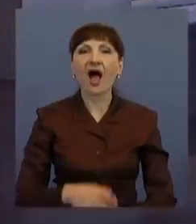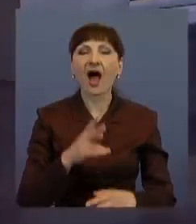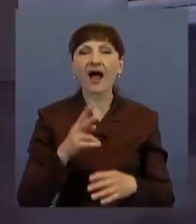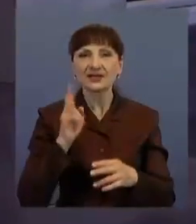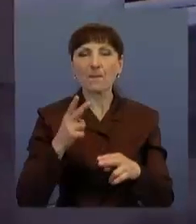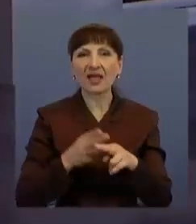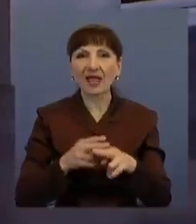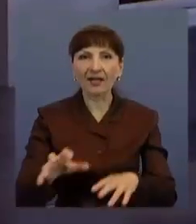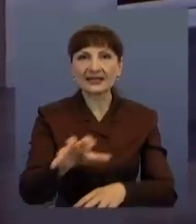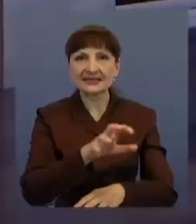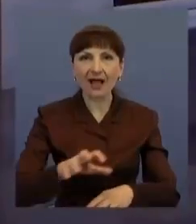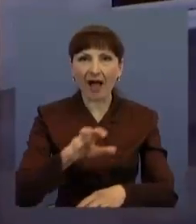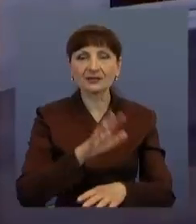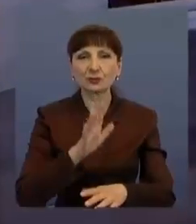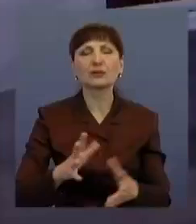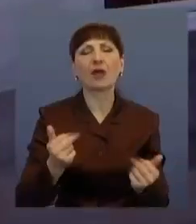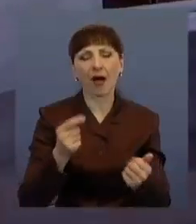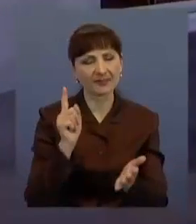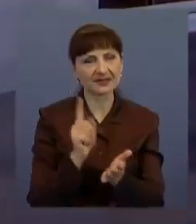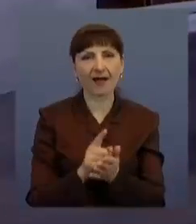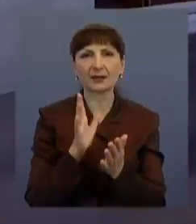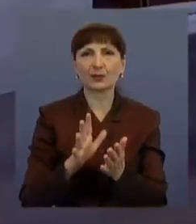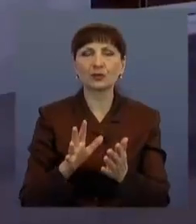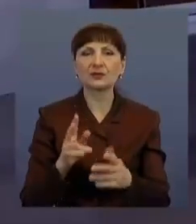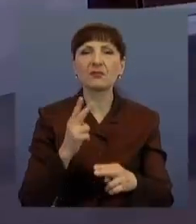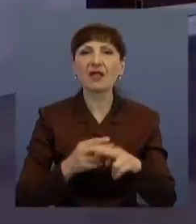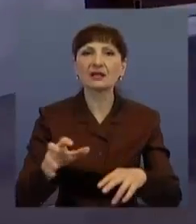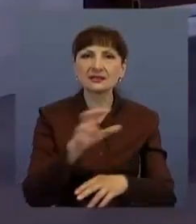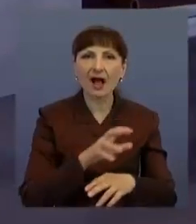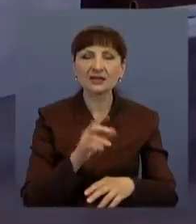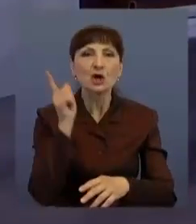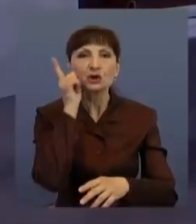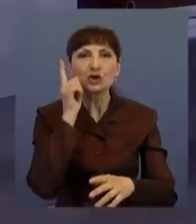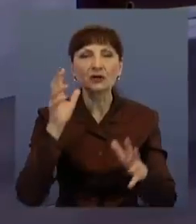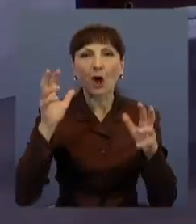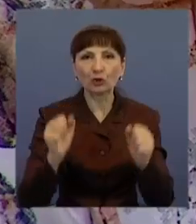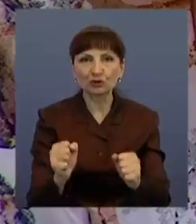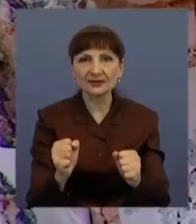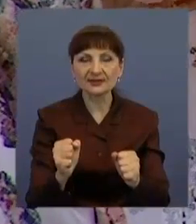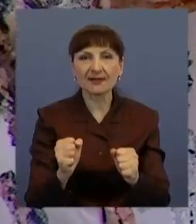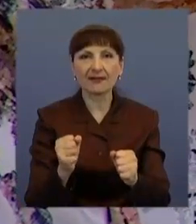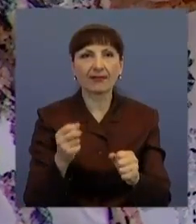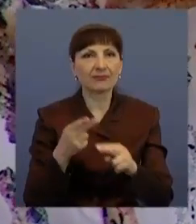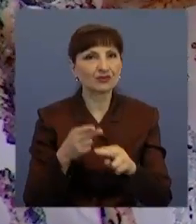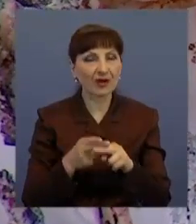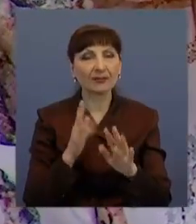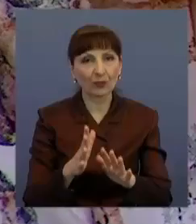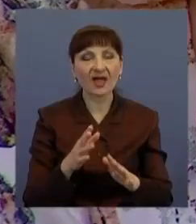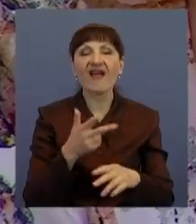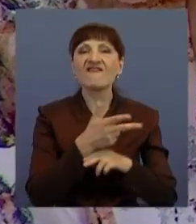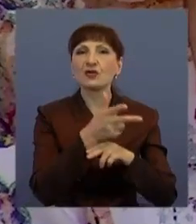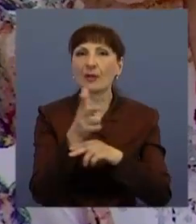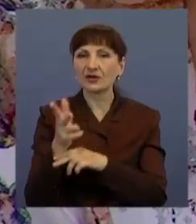Металлоискатели будут все на этот раз? Металлоискатели, все глушители атрибуты телефона, видеонаблюдение. По городу Алматы у нас